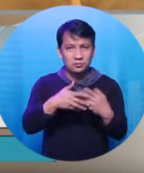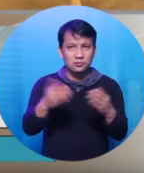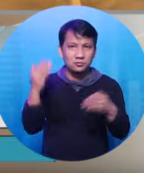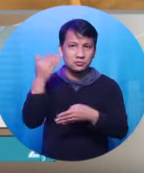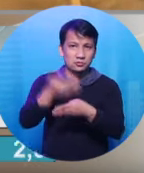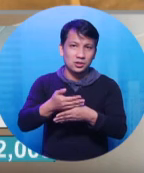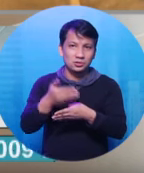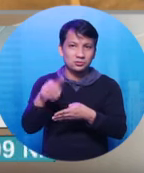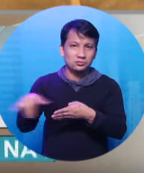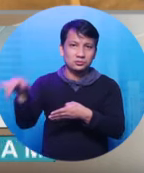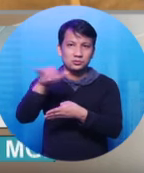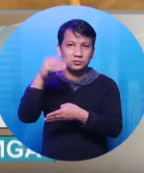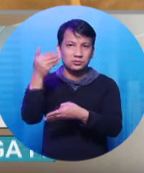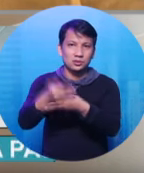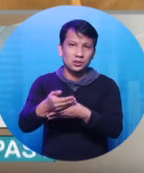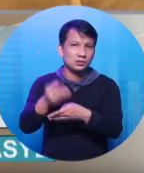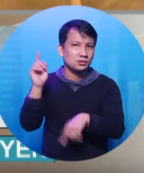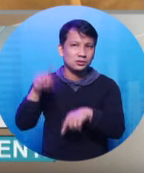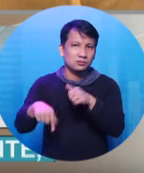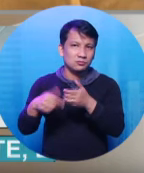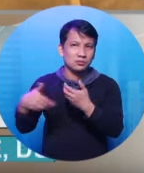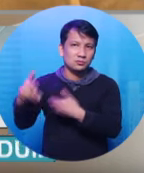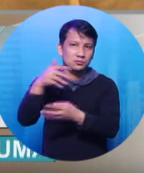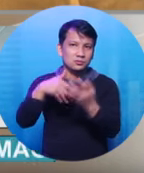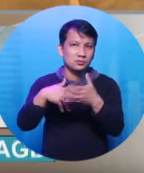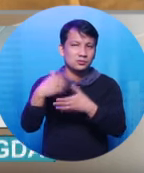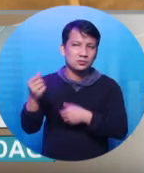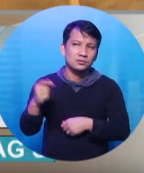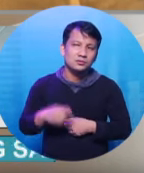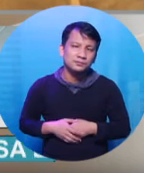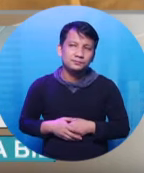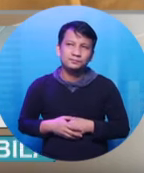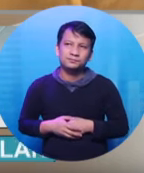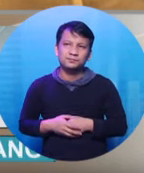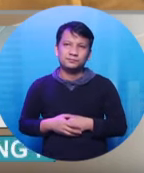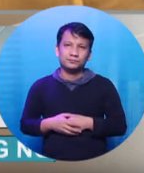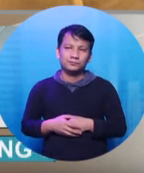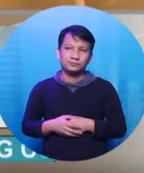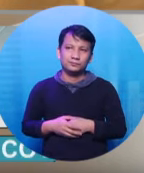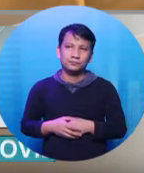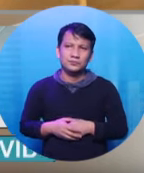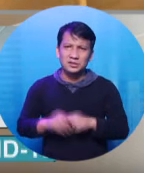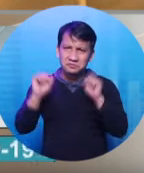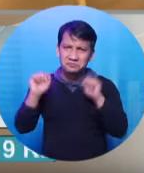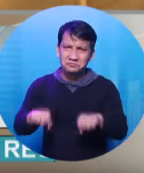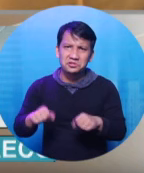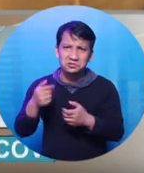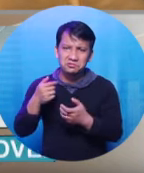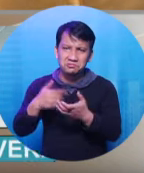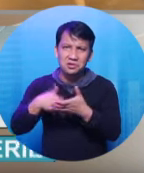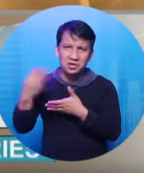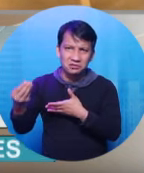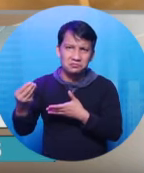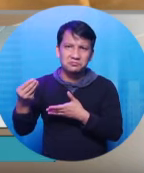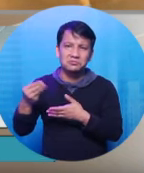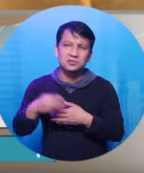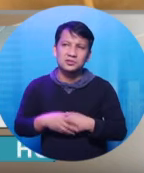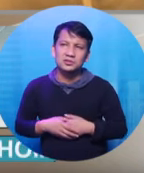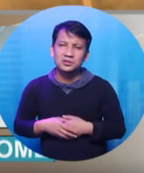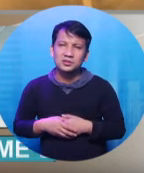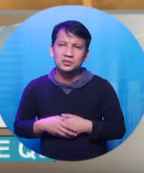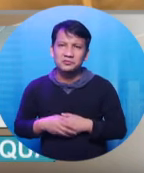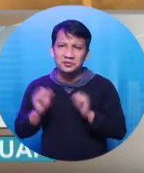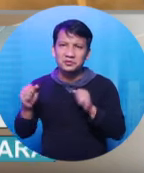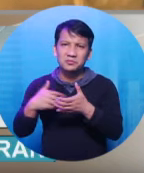lockdown pa rin? Semi-lockdown at hindi pwedeng pumasyal-pasyal sa labas? Pwede naman pong lumabas, but